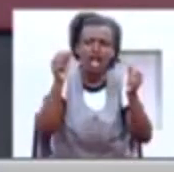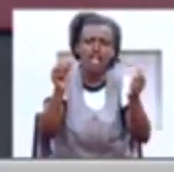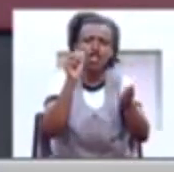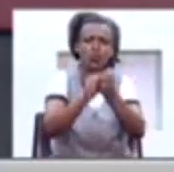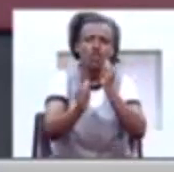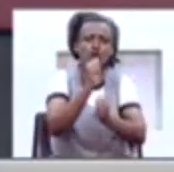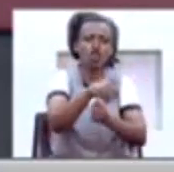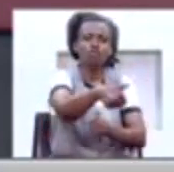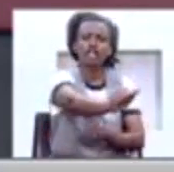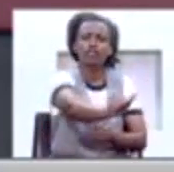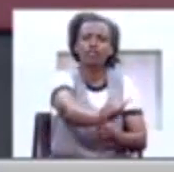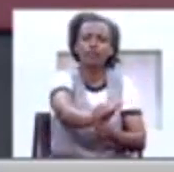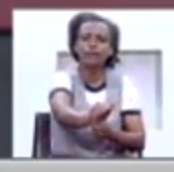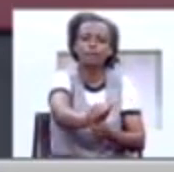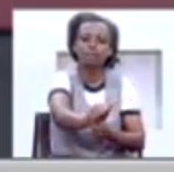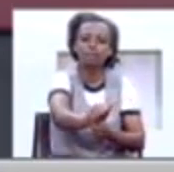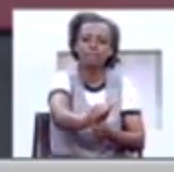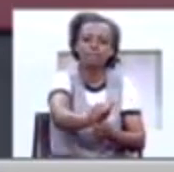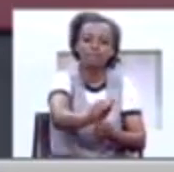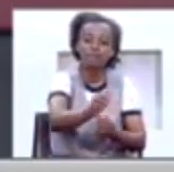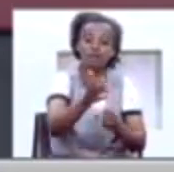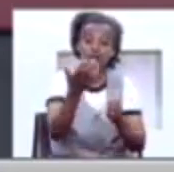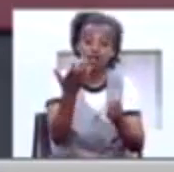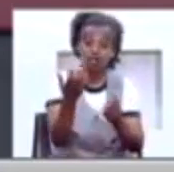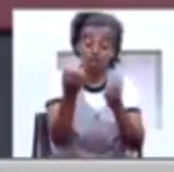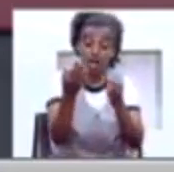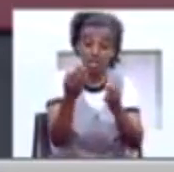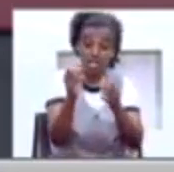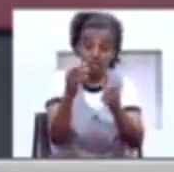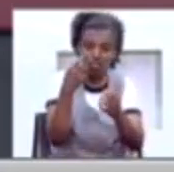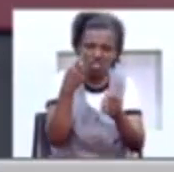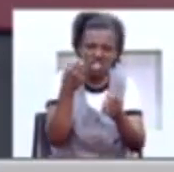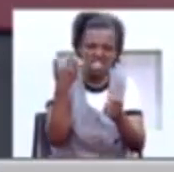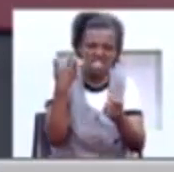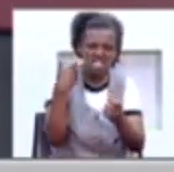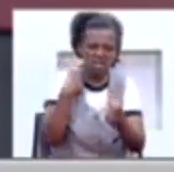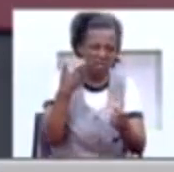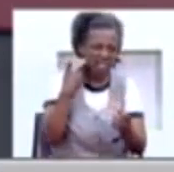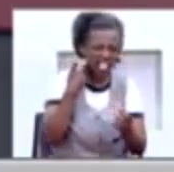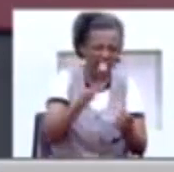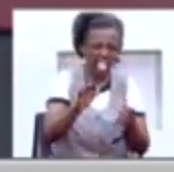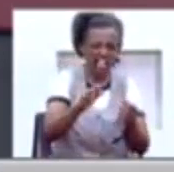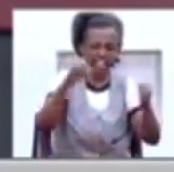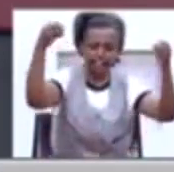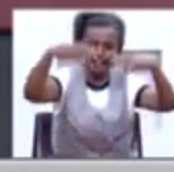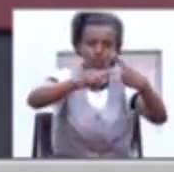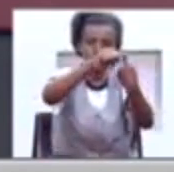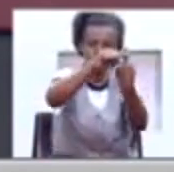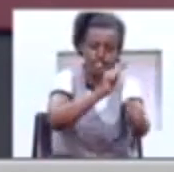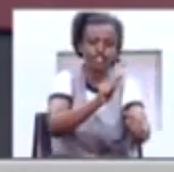mwitabara ntimuzashidikanye guhera ko mwitabara nuvuga ko arabwiye uwo muzabona mudashaka mukeka muzahite mu mwica nicyo